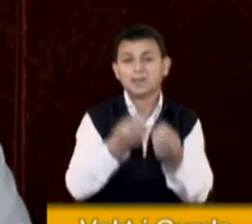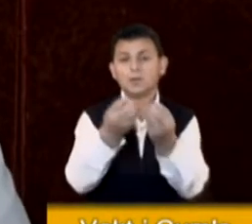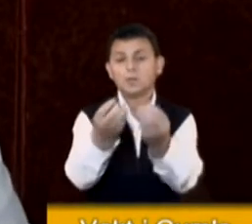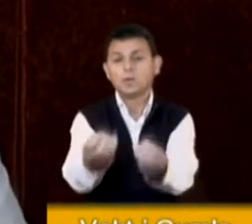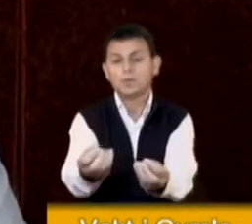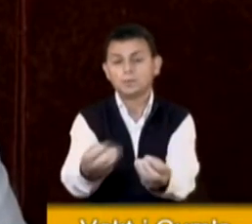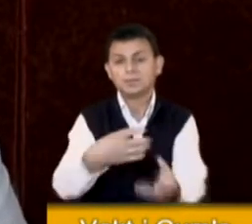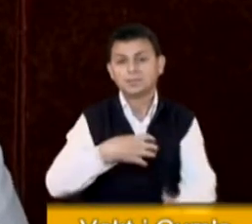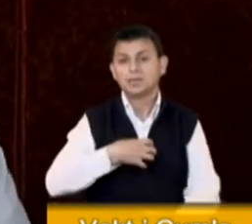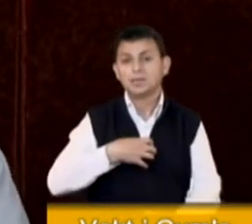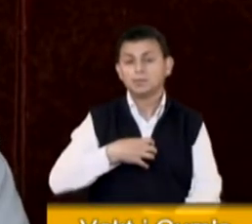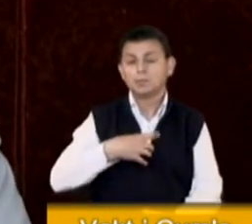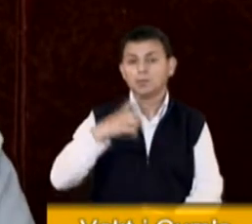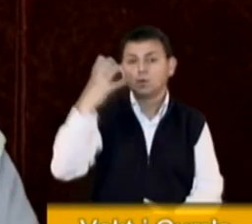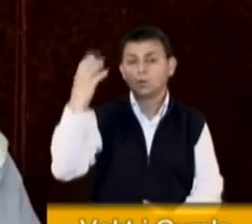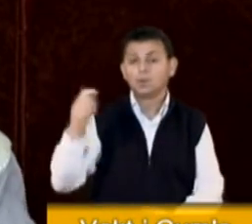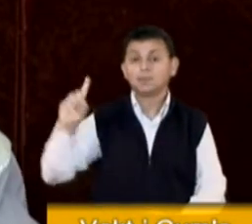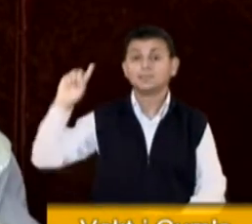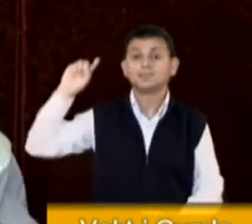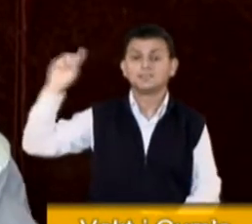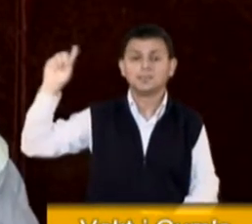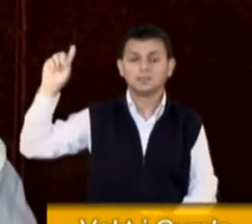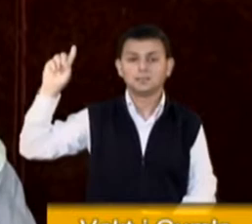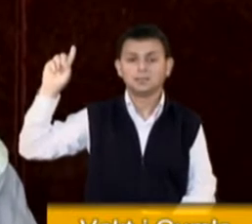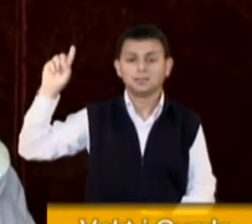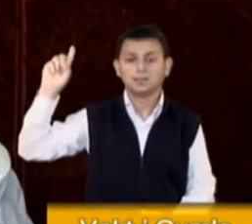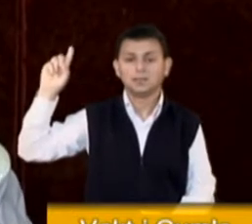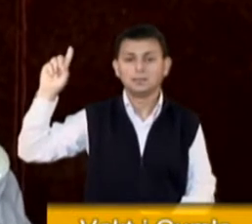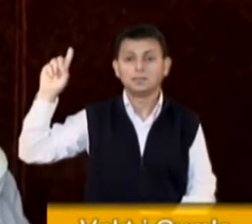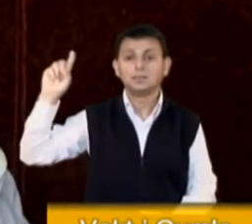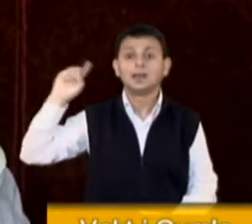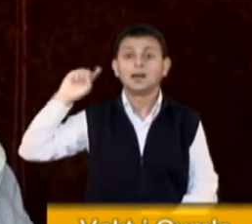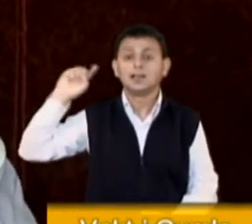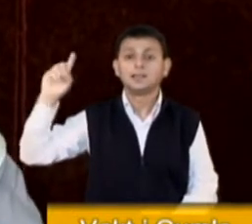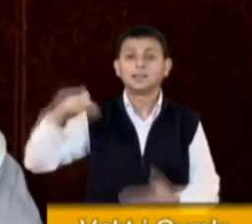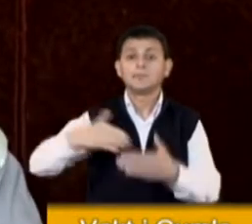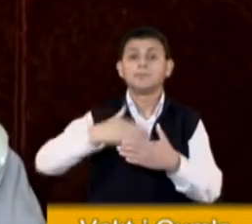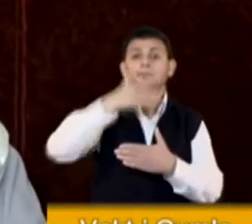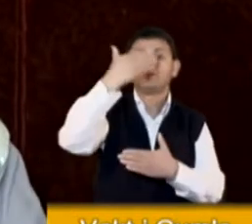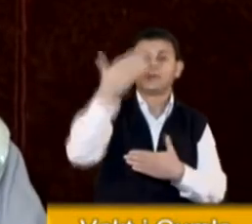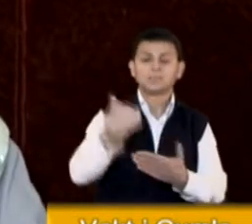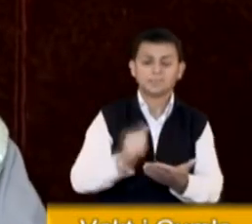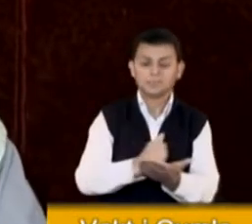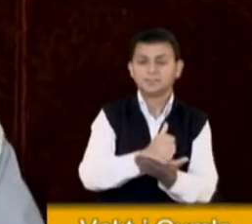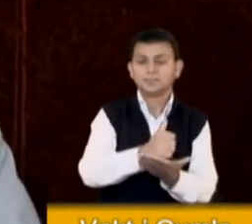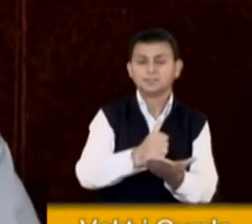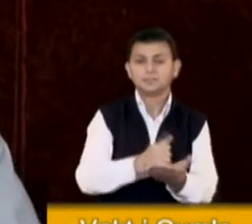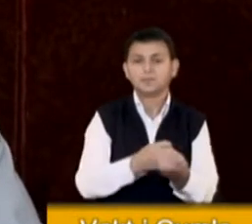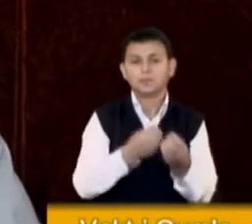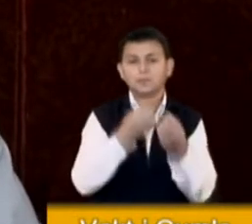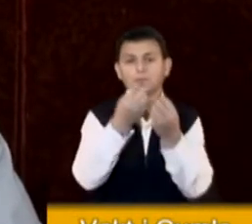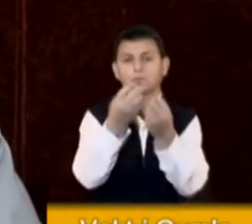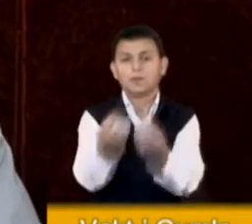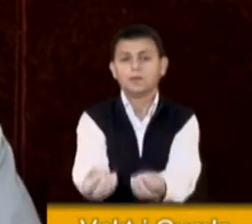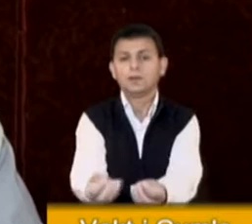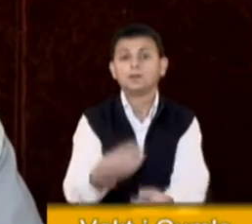şifauke şifaen la yugadiru sakaman. Ona öyle bir şifa ver ki ya Rabbi, hiçbir derdi,